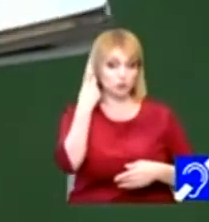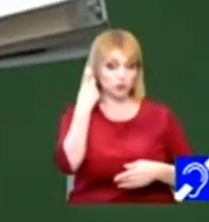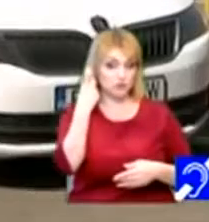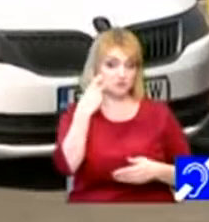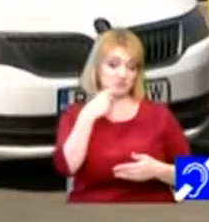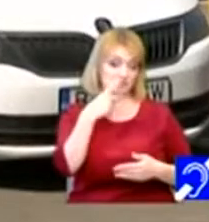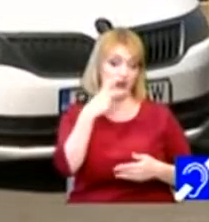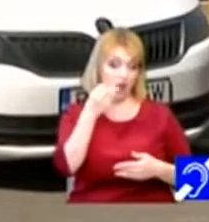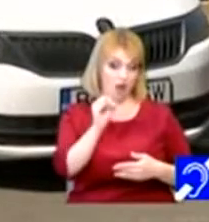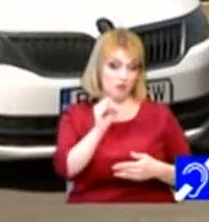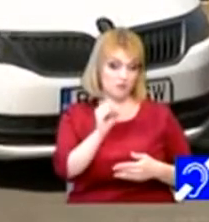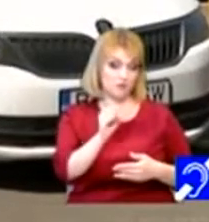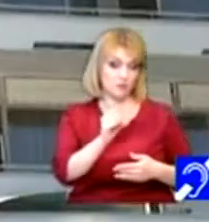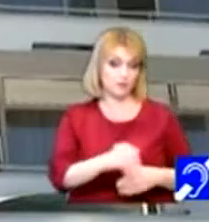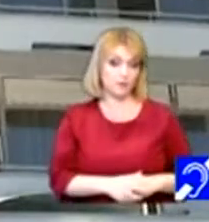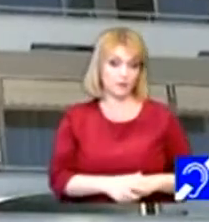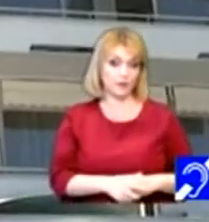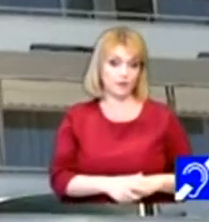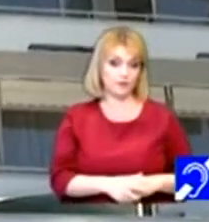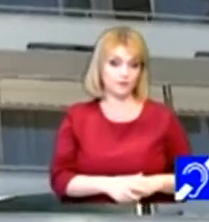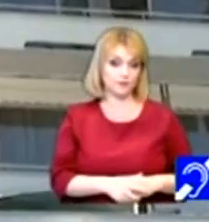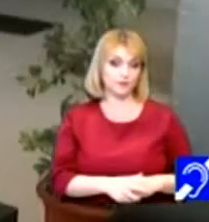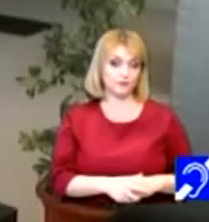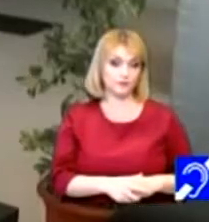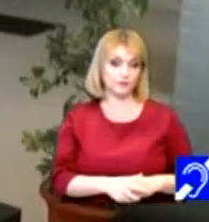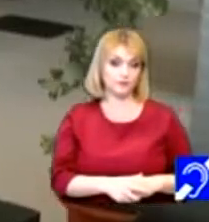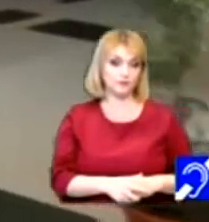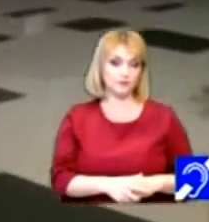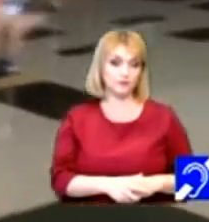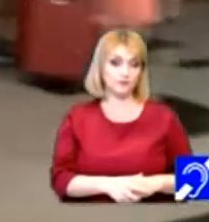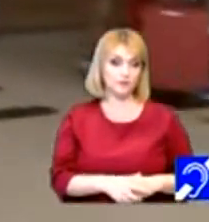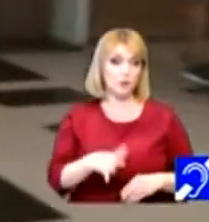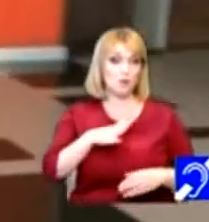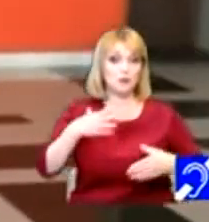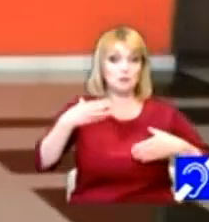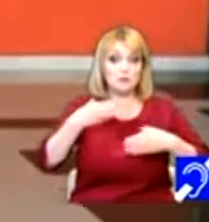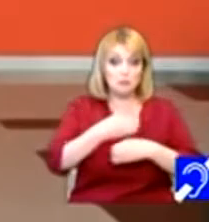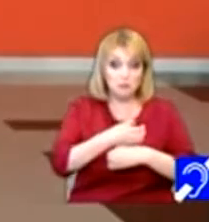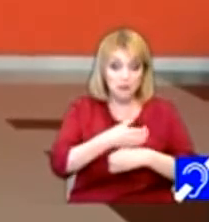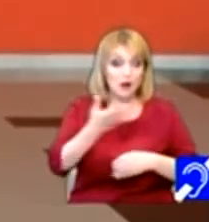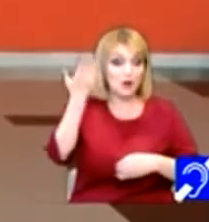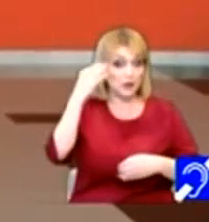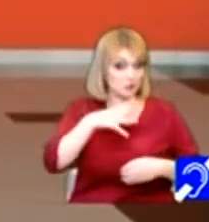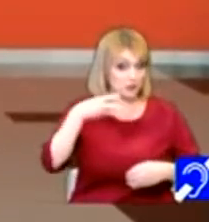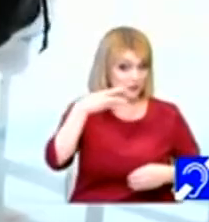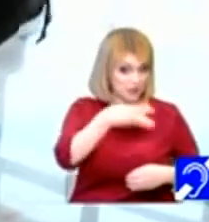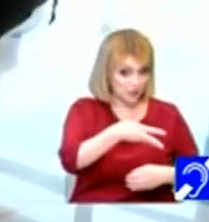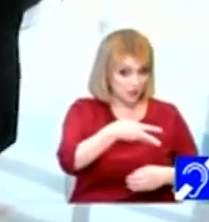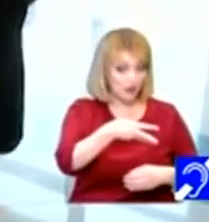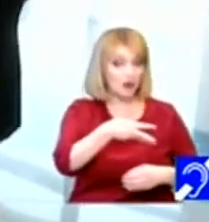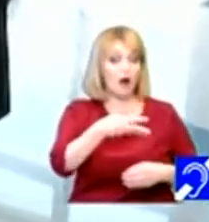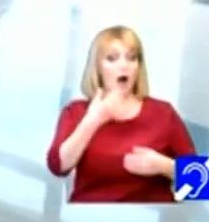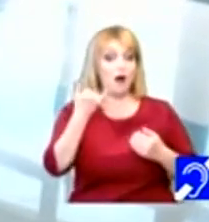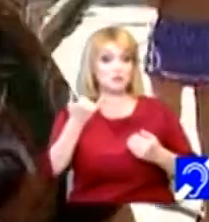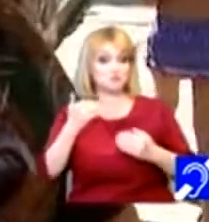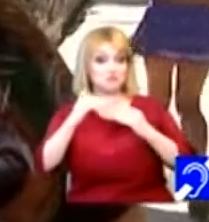Da, pentru că am avut cât din 3300. Și restul am pus noi. Mi s-a spus că a fost